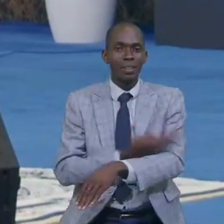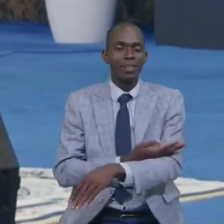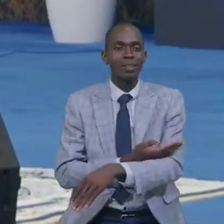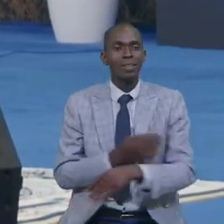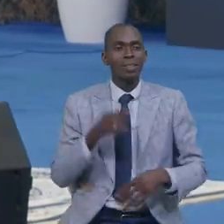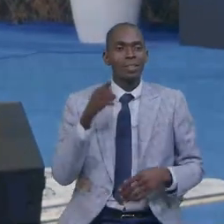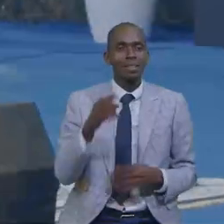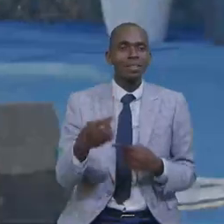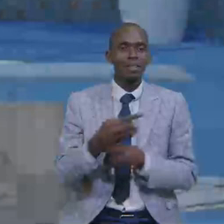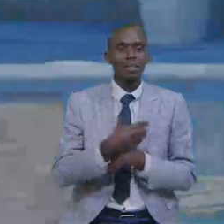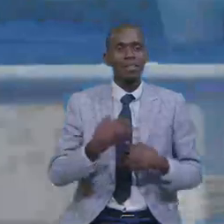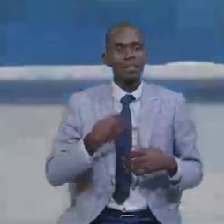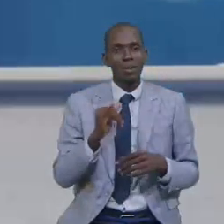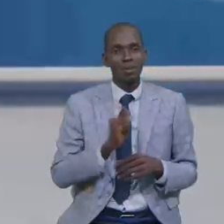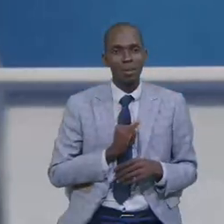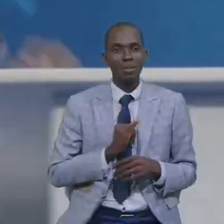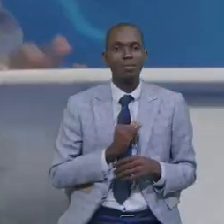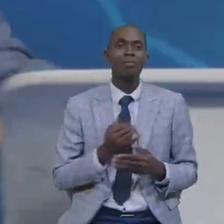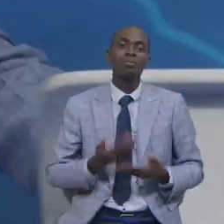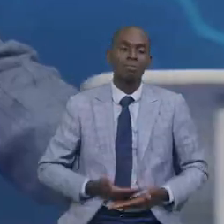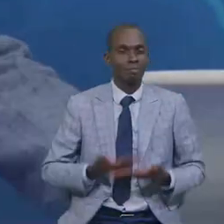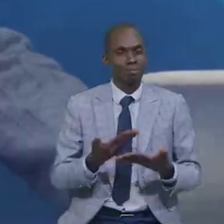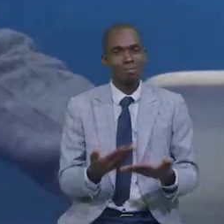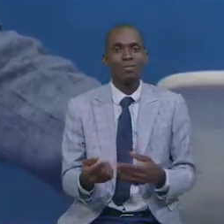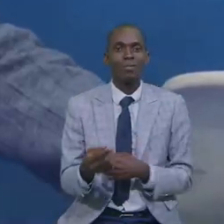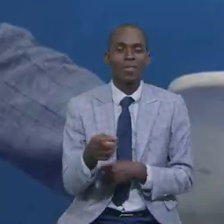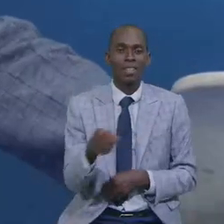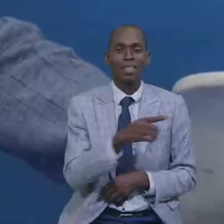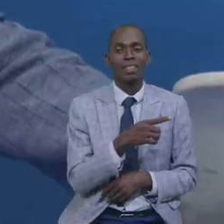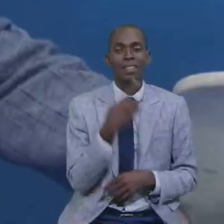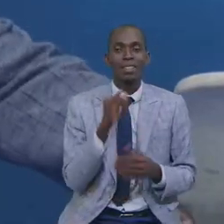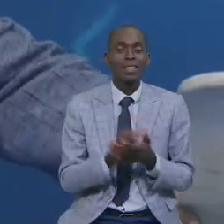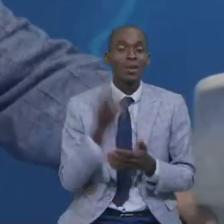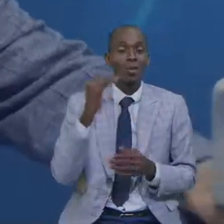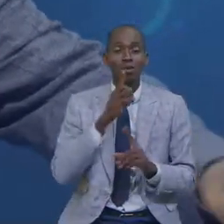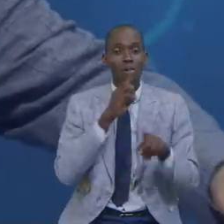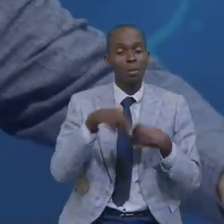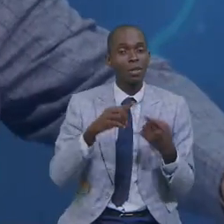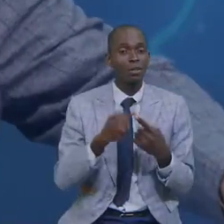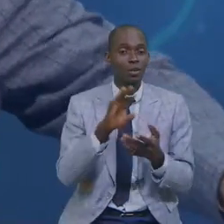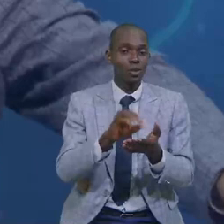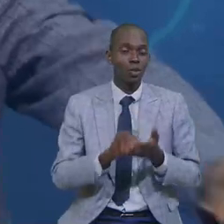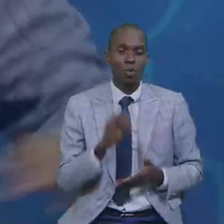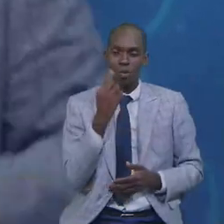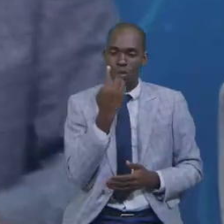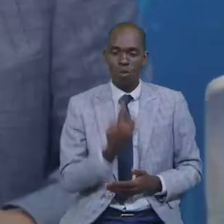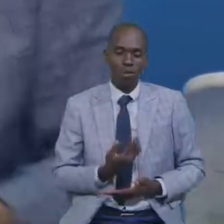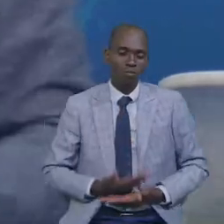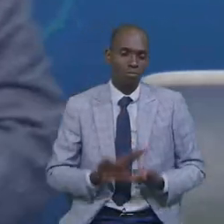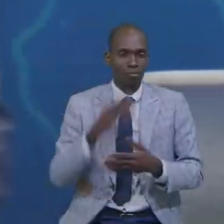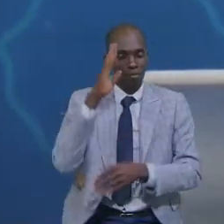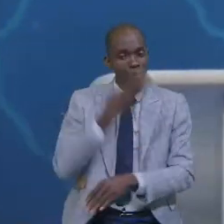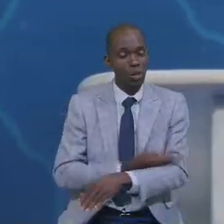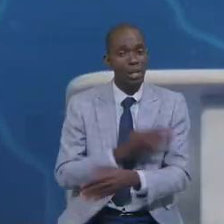suis ton fils en ce jour j'étais engendré il parlait donc de son fils bien aimé